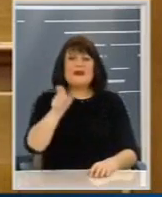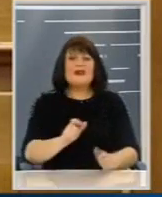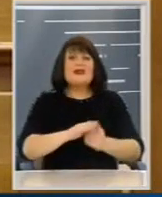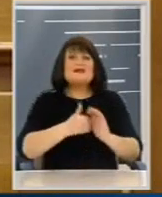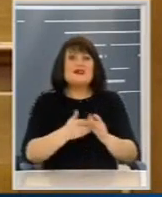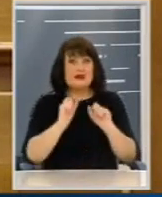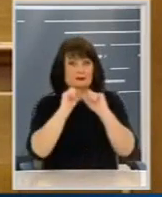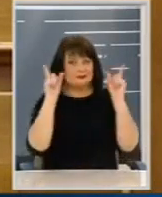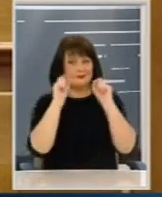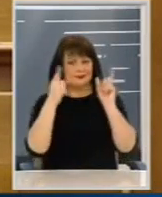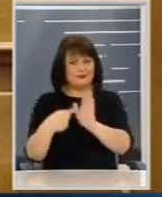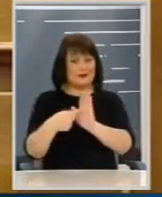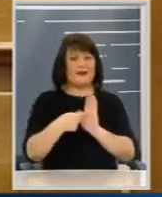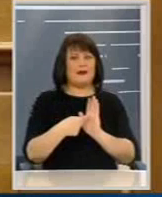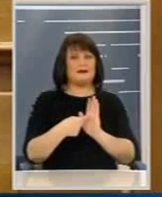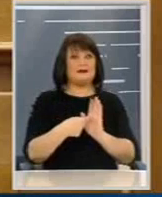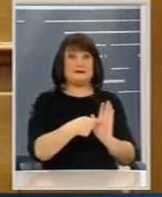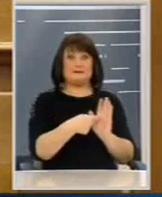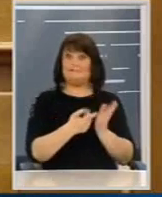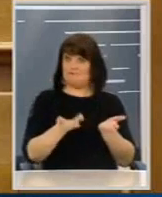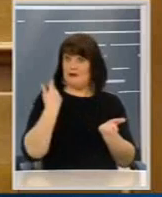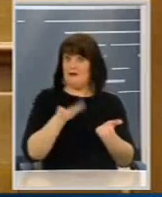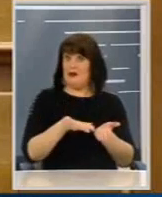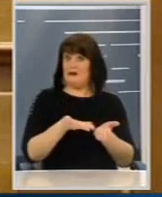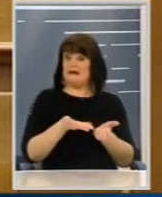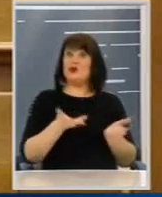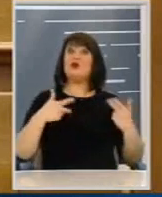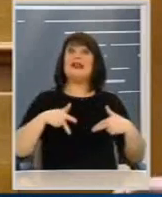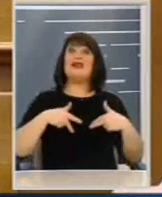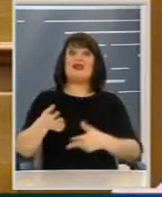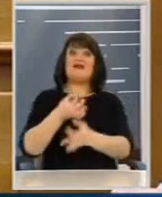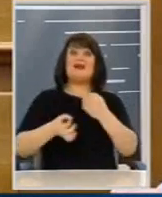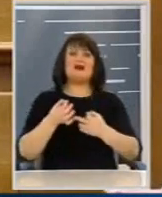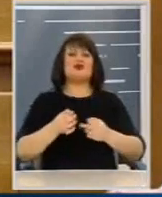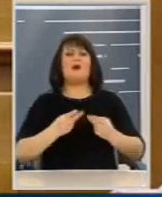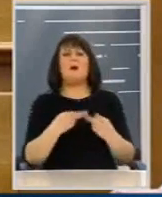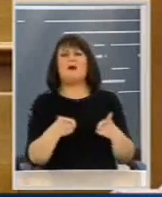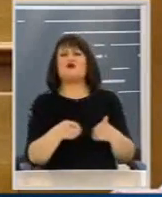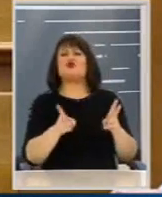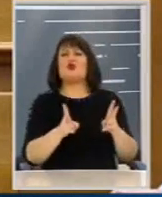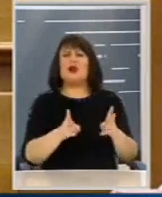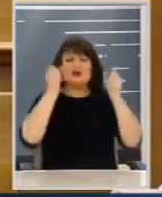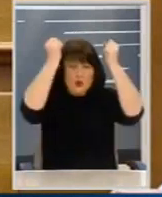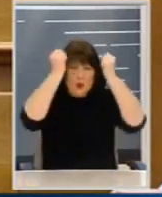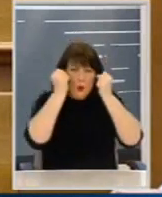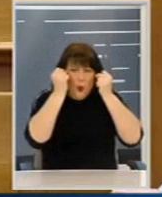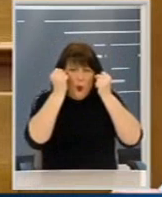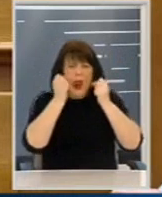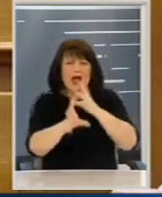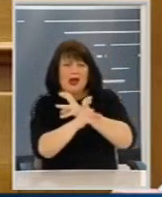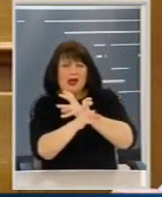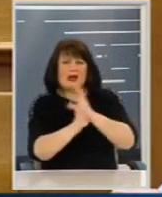δημιουργήσετε εντυπώσεις, να ισχυριστείτε ότι η κυβέρνηση αφήνει ανεξέλεγκτους τους κουκουλοφόρους λόγω